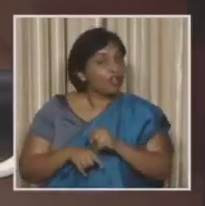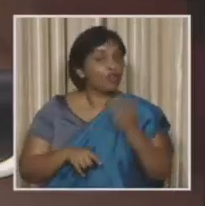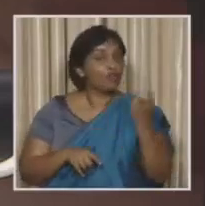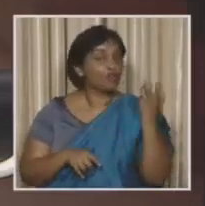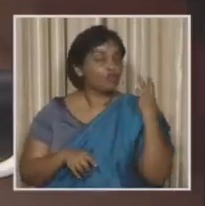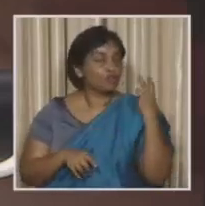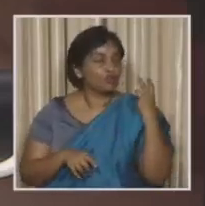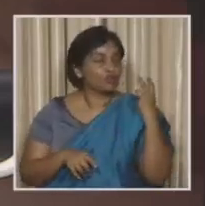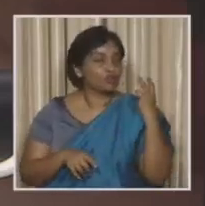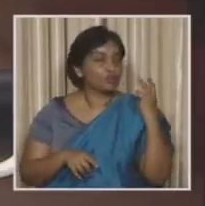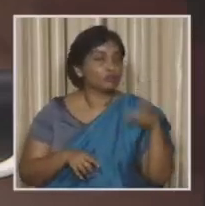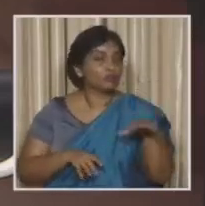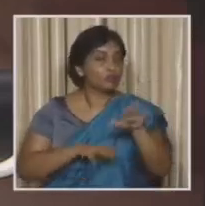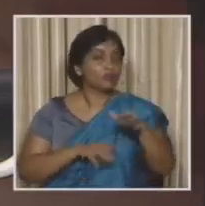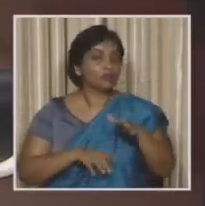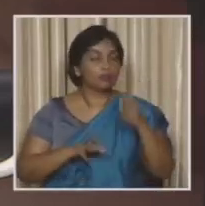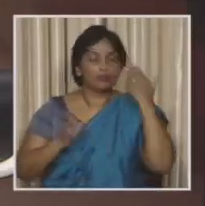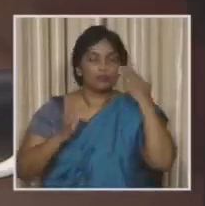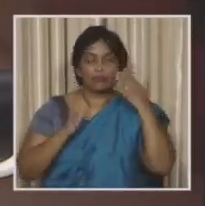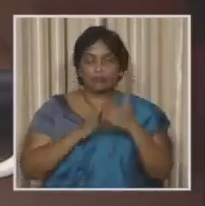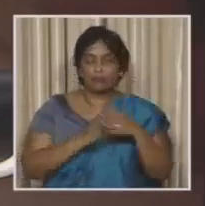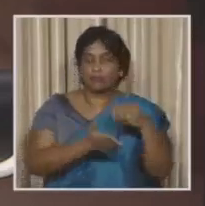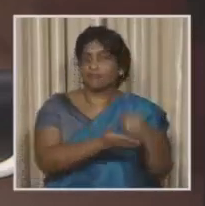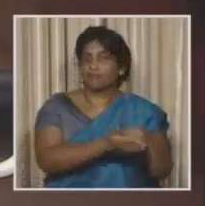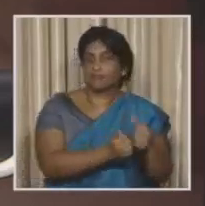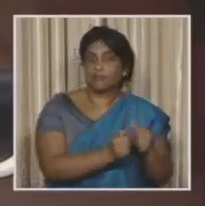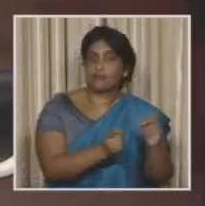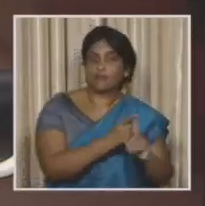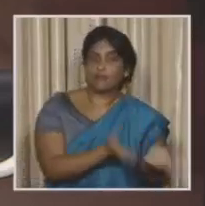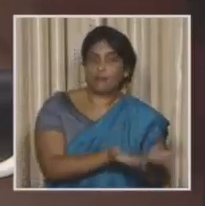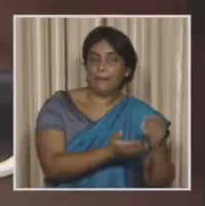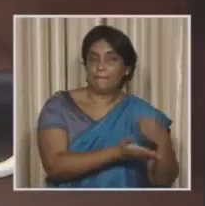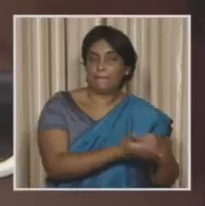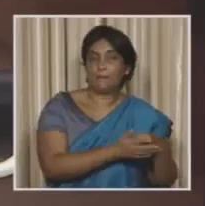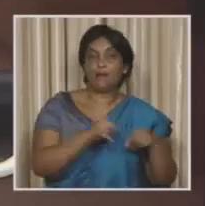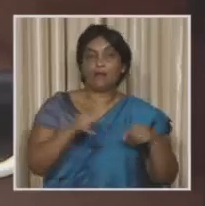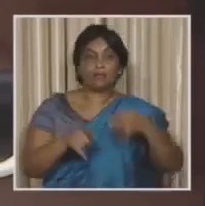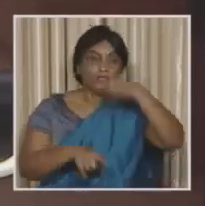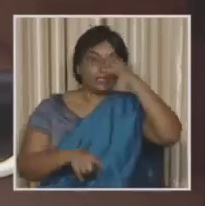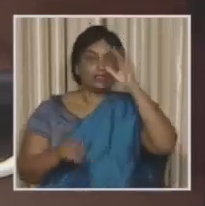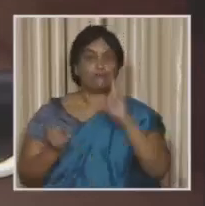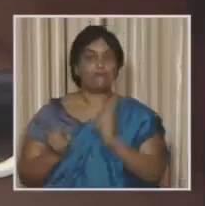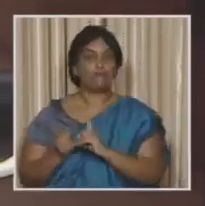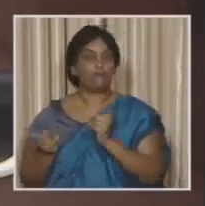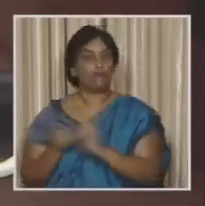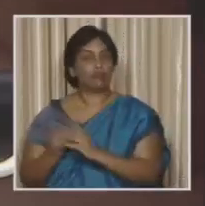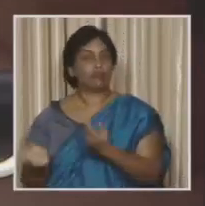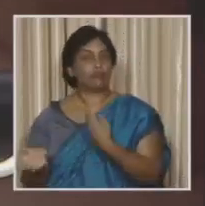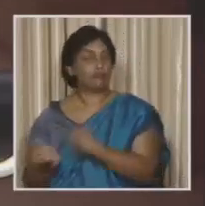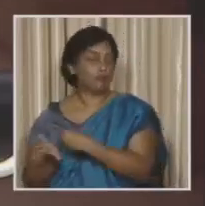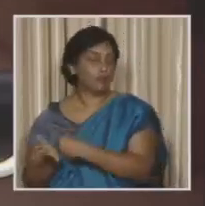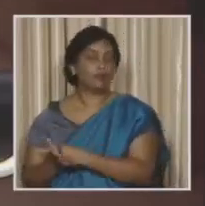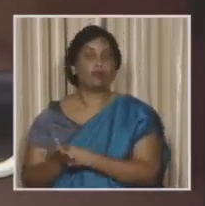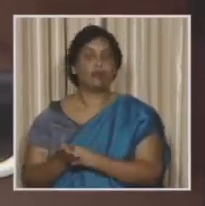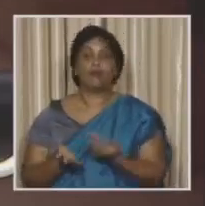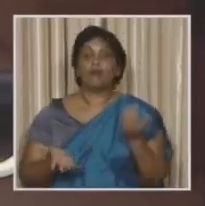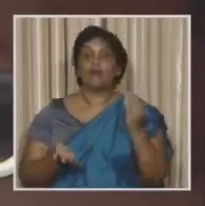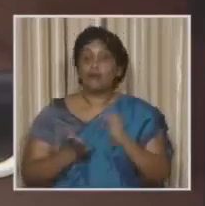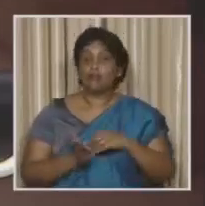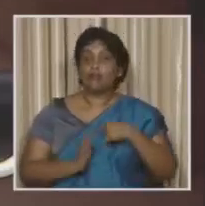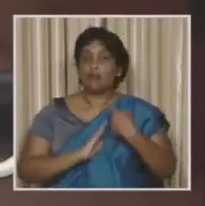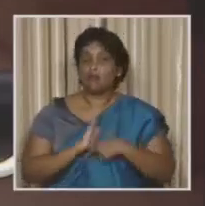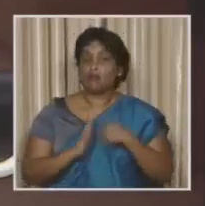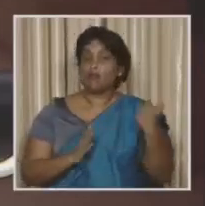මුස්ලිම් අන්තවාදයක් එක පැත්තකින් පෝෂණය කරමින්, අනිත් පැත්තේ සිංහල ජාතිවාදයක් පෝෂණය කරමින් නැවත අපේ රටේ